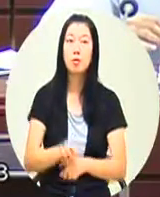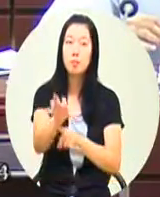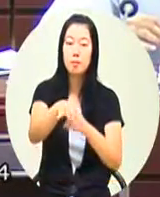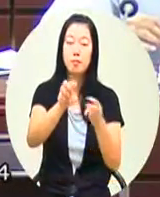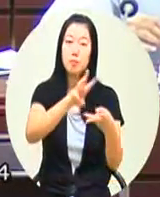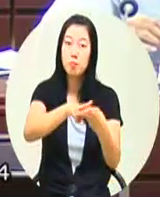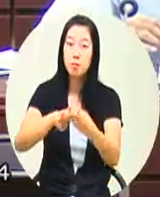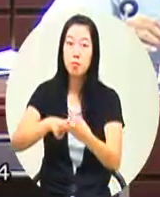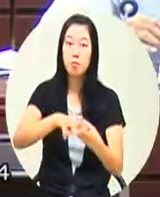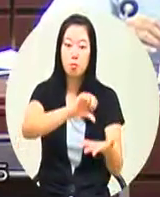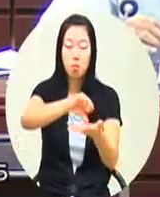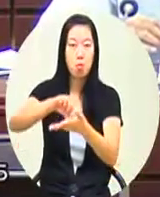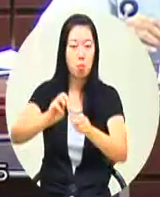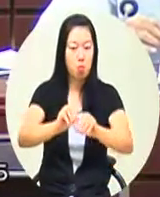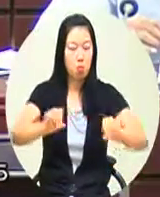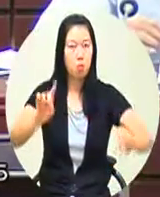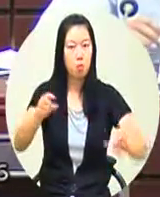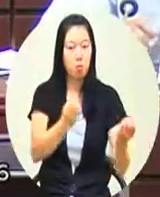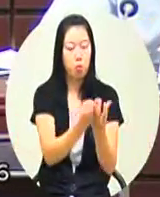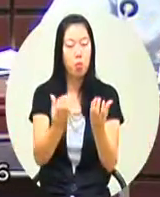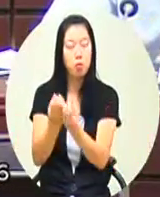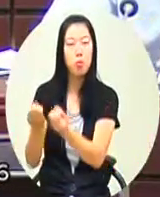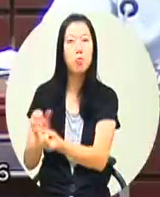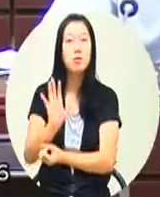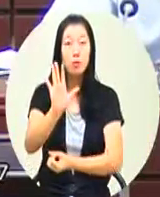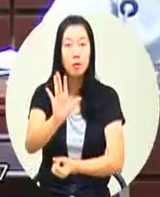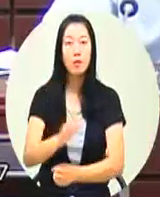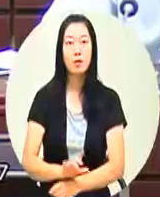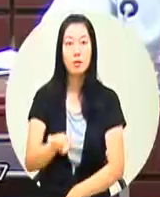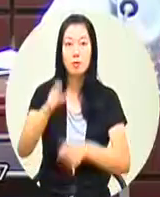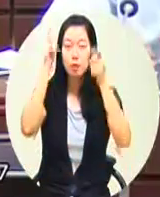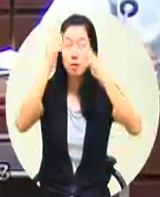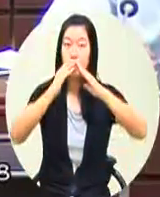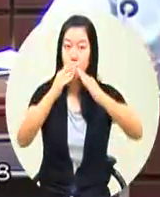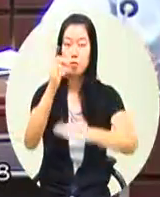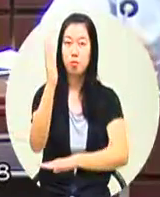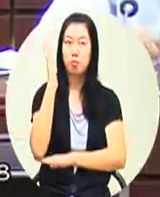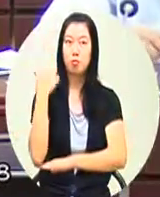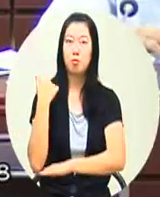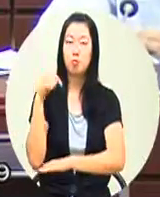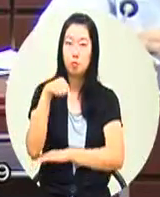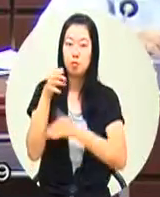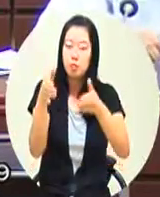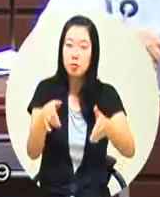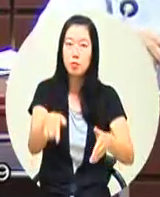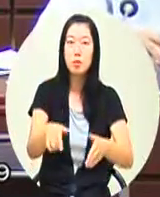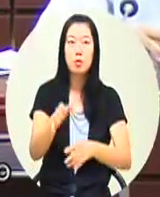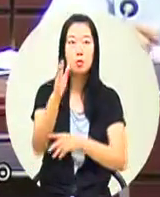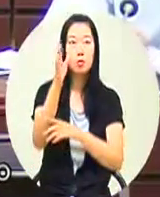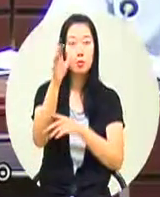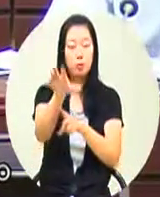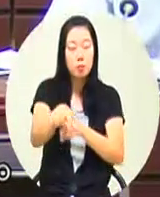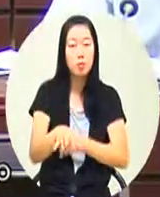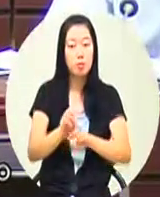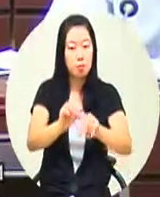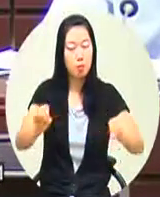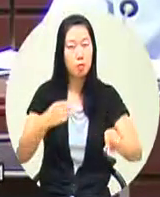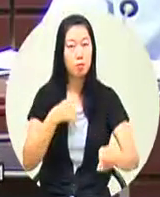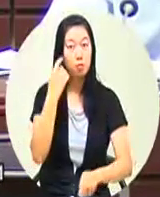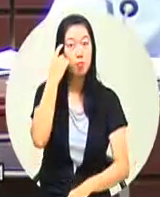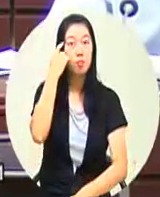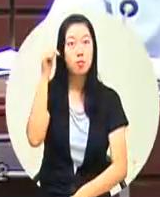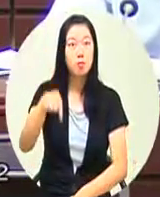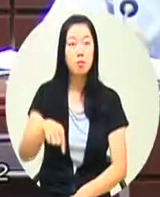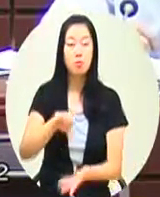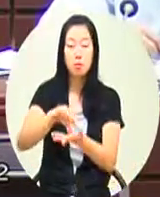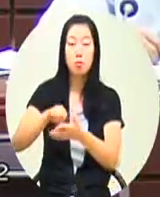候，当然也发生一些事情。那我告诉市政府，针对本市的农地，第一个，我想他要种